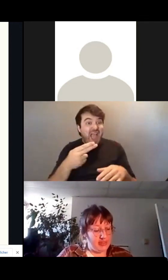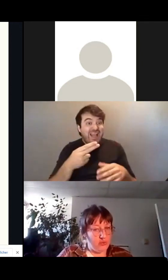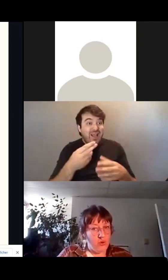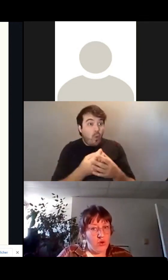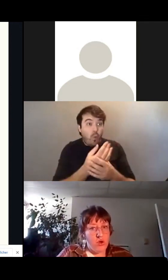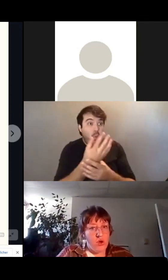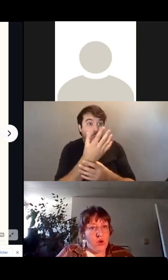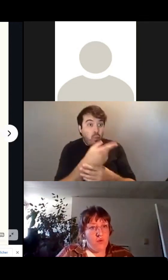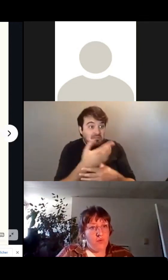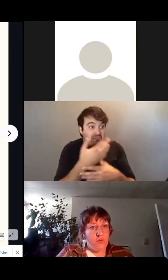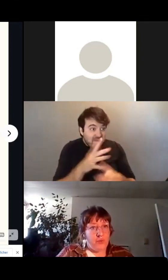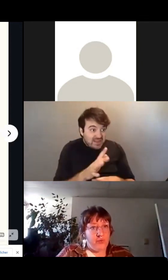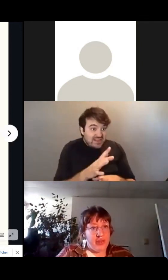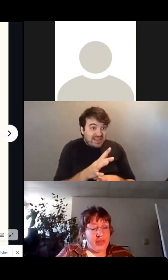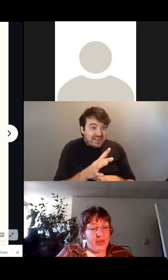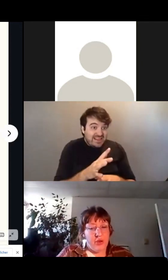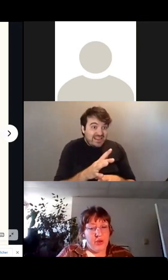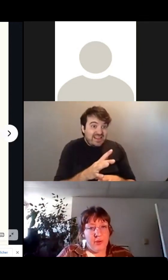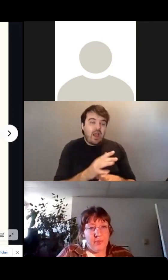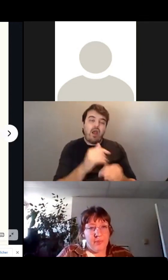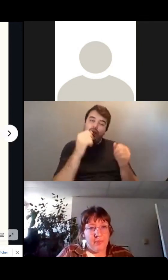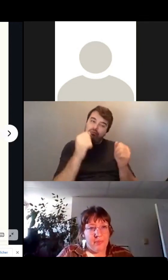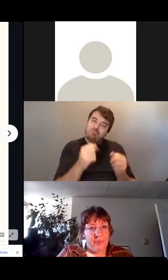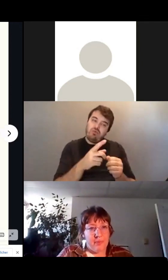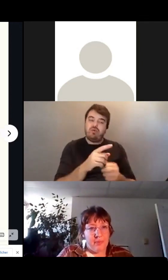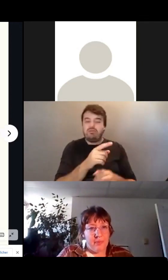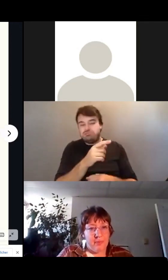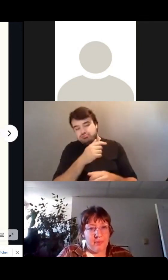vos haricots, vous pouvez...